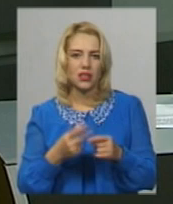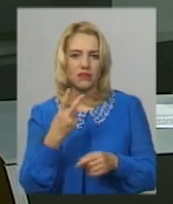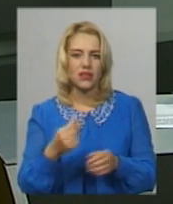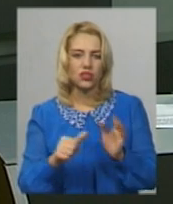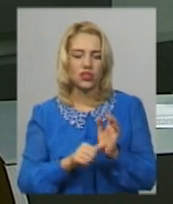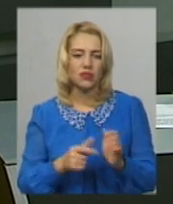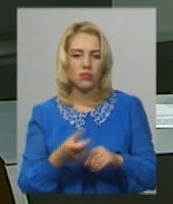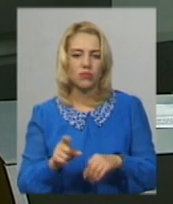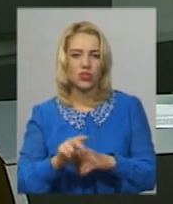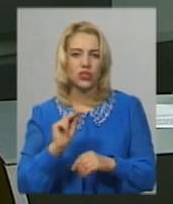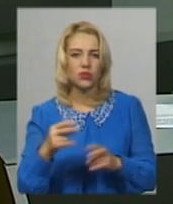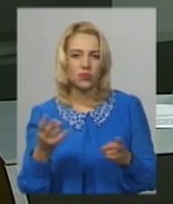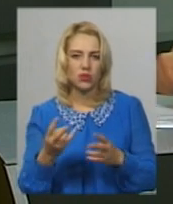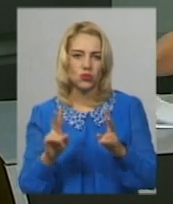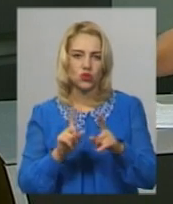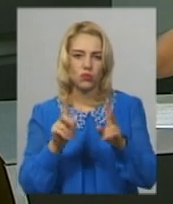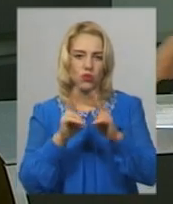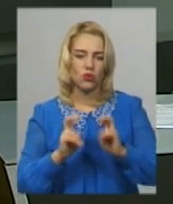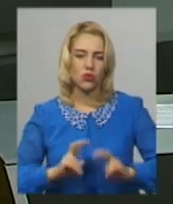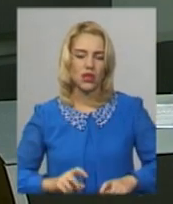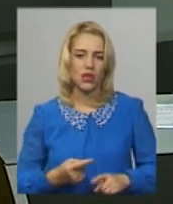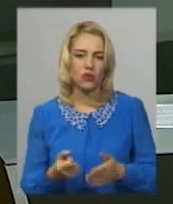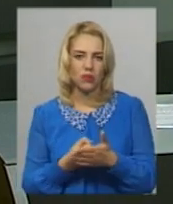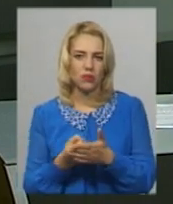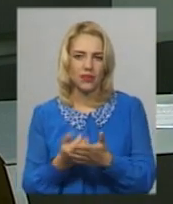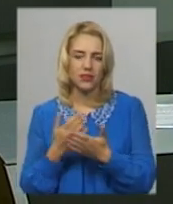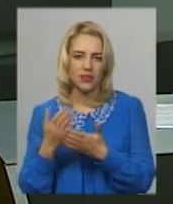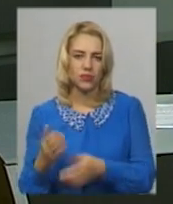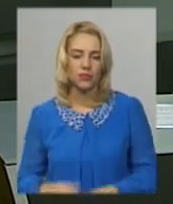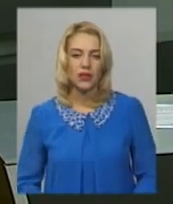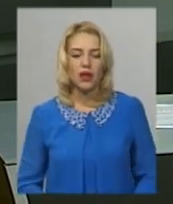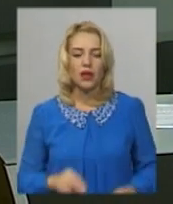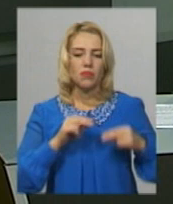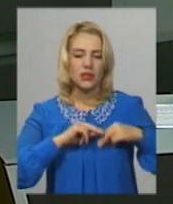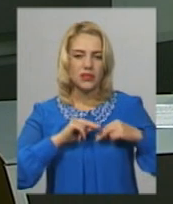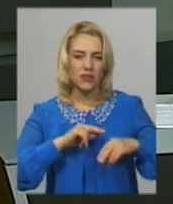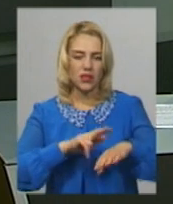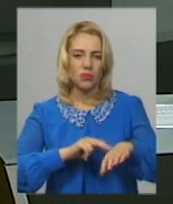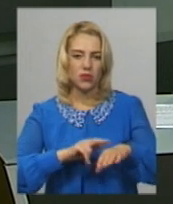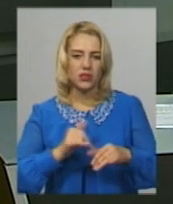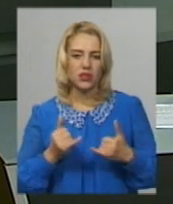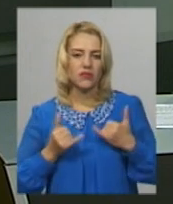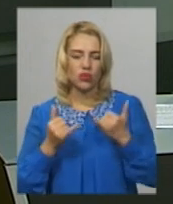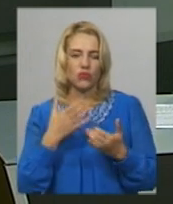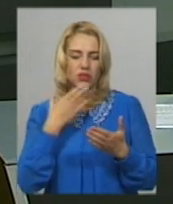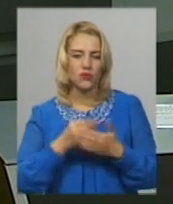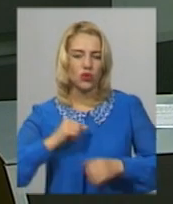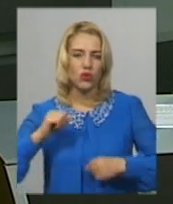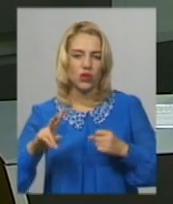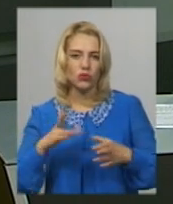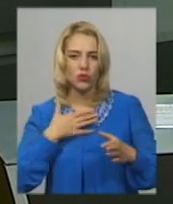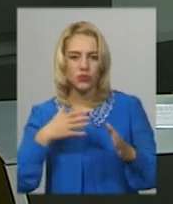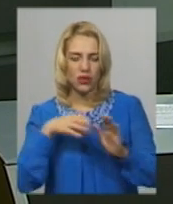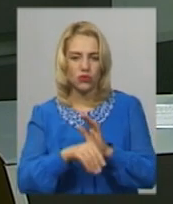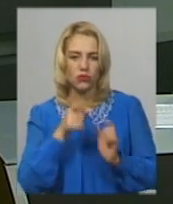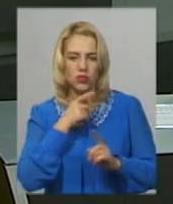більше, ніж необхідно, аби її розглянули. Працівники Нацполіції Хмельницької області сьогодні вшанували своїх колег, які загинули під